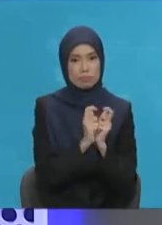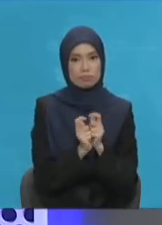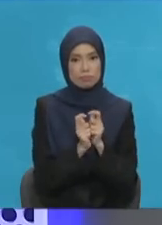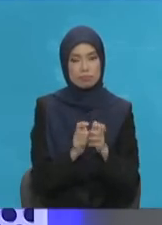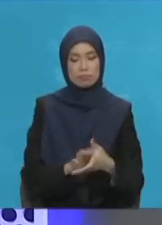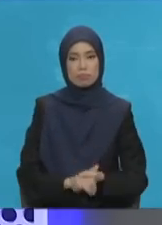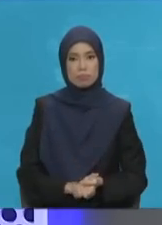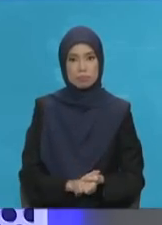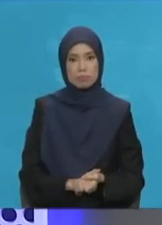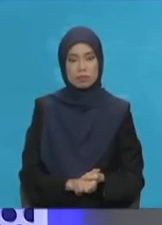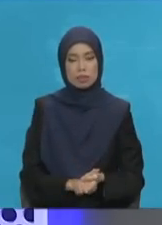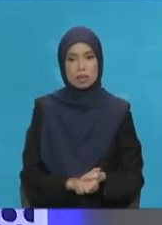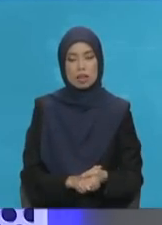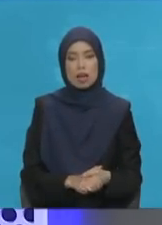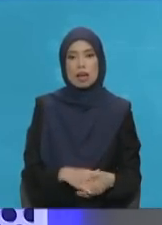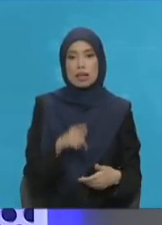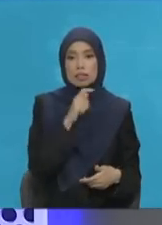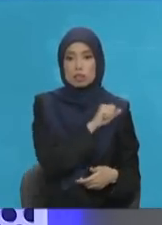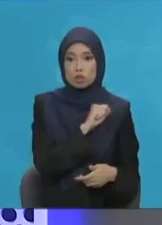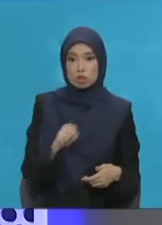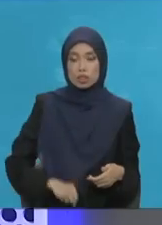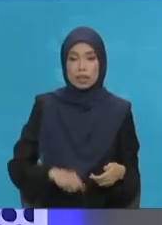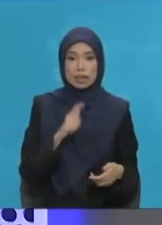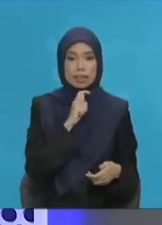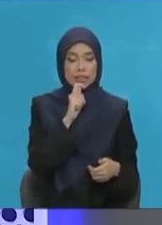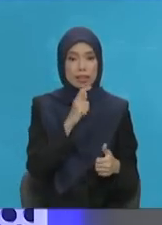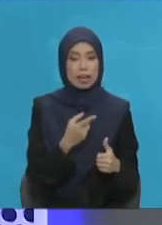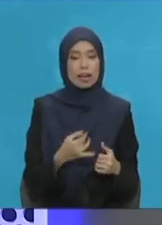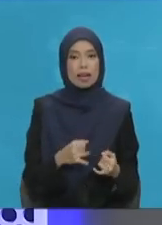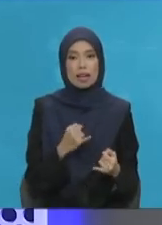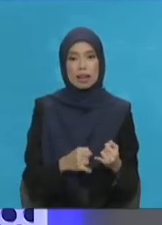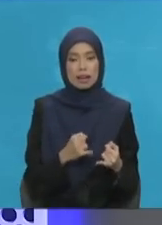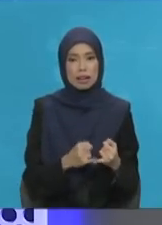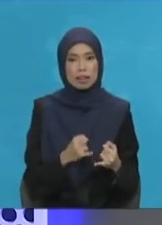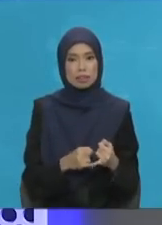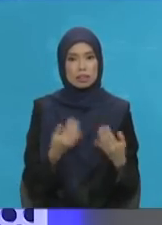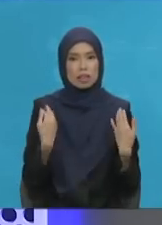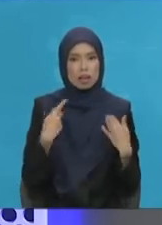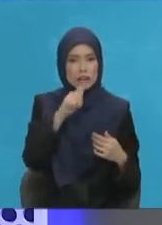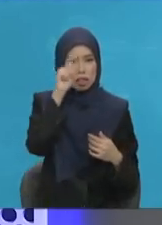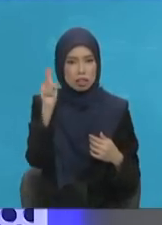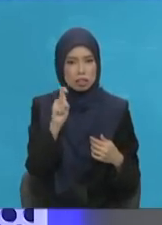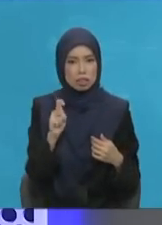pada mengakhiri titah ke bawah dulu yang maha Mulia mengemukakan beberapa persoalan